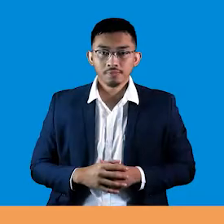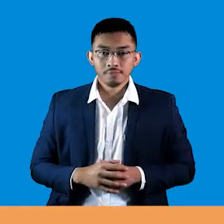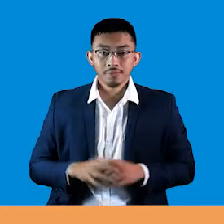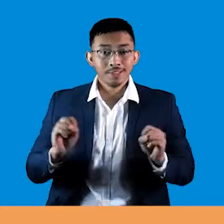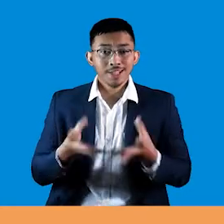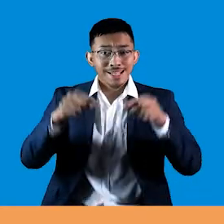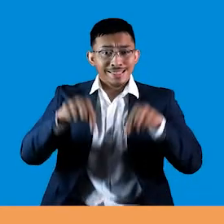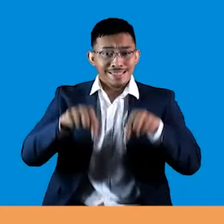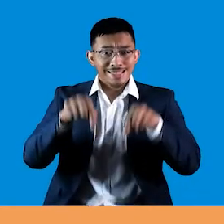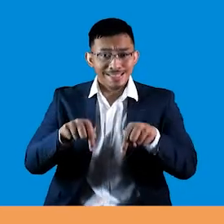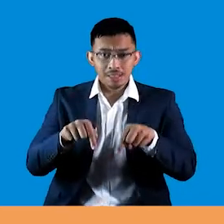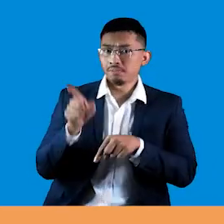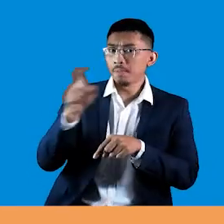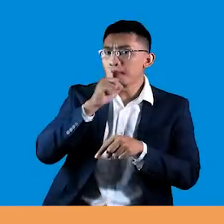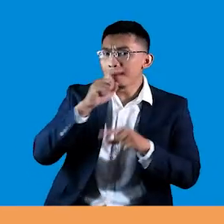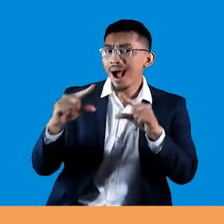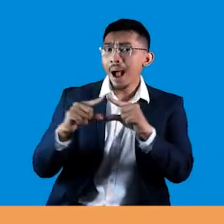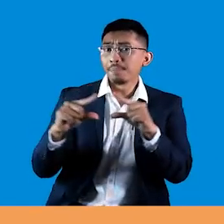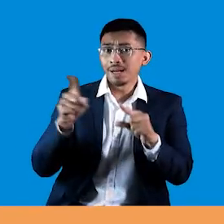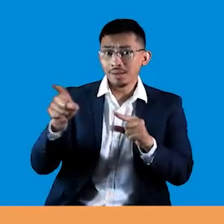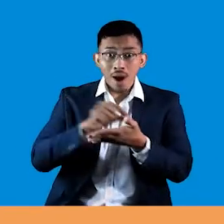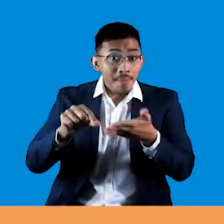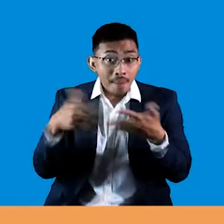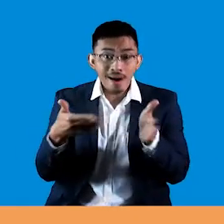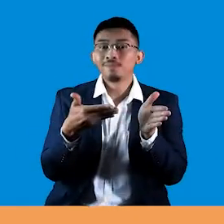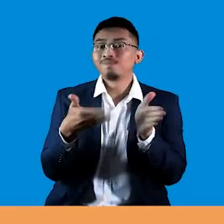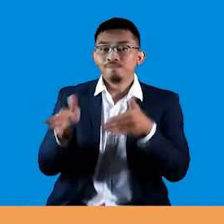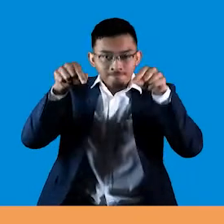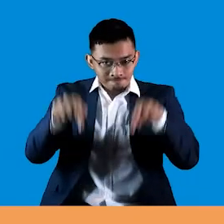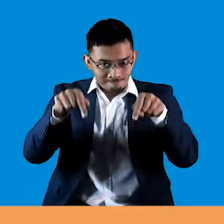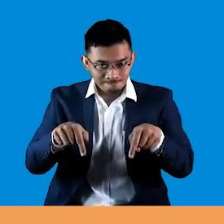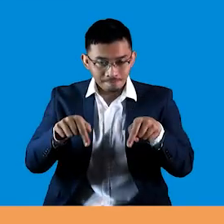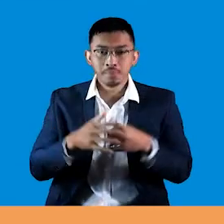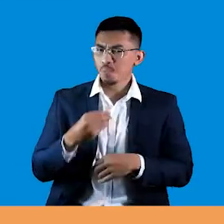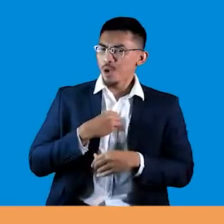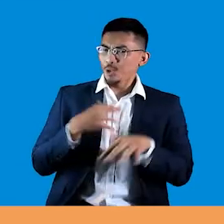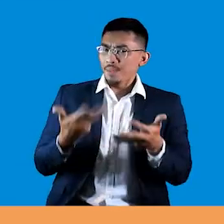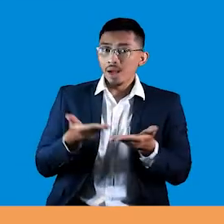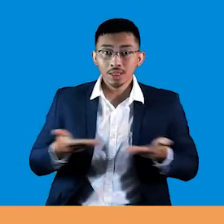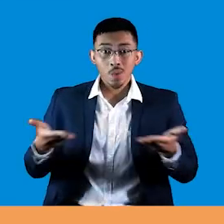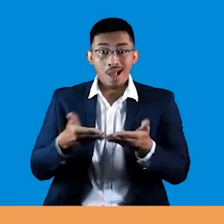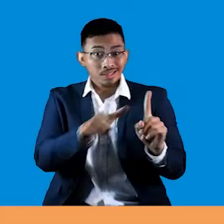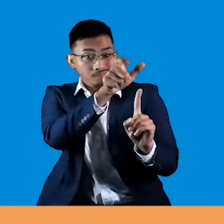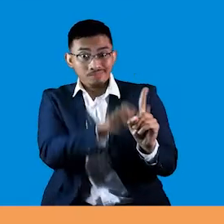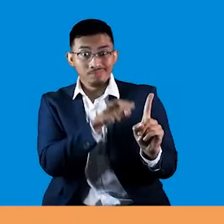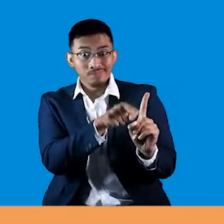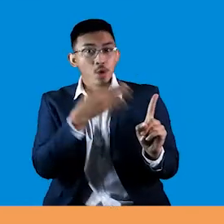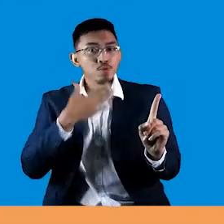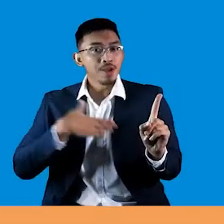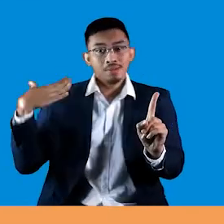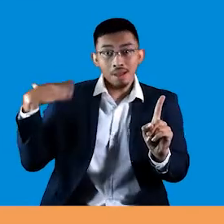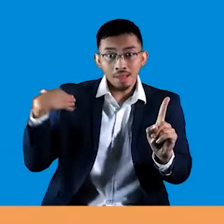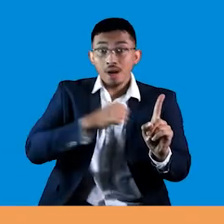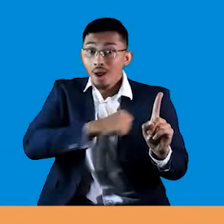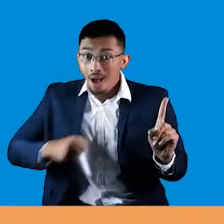Karena terjadi saat ini, yang dilakukan Pak Amir disebut konflik kepentingan aktual, yaitu situasi di mana seseorang memegang jabatan atau kewenangan